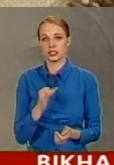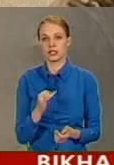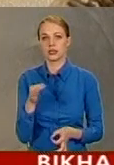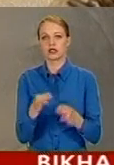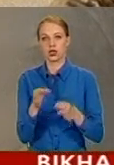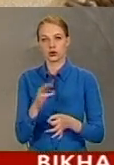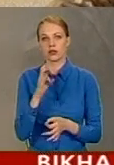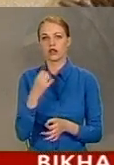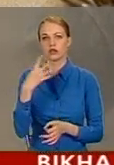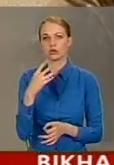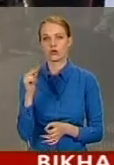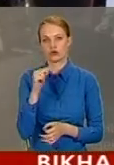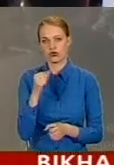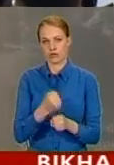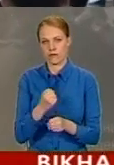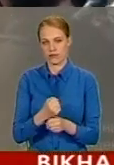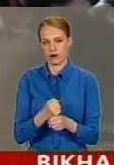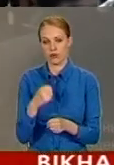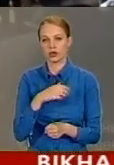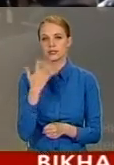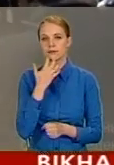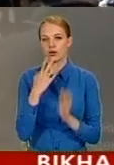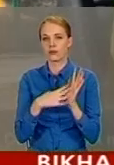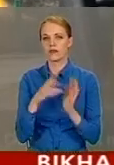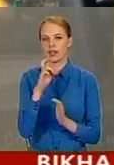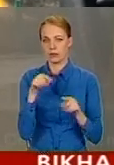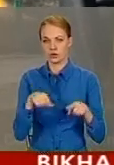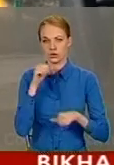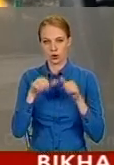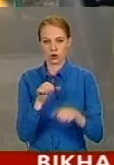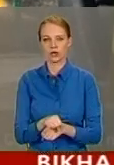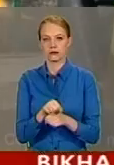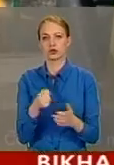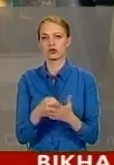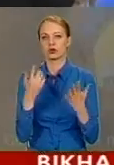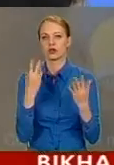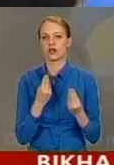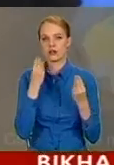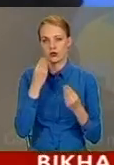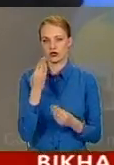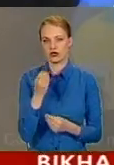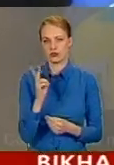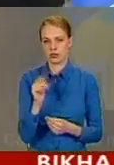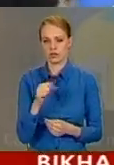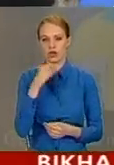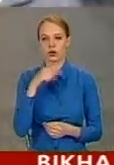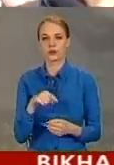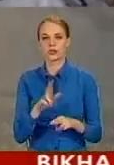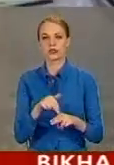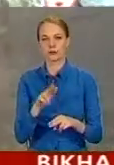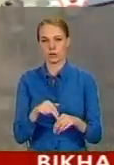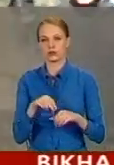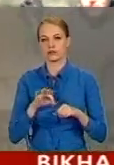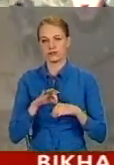засудили на 40 часов роботи. Сімферополь, 9 березня цього року. Мітинг до дня народження Тараса Шевченка. Російські поліцаї